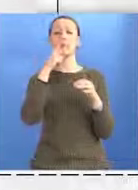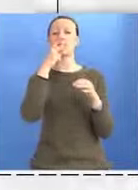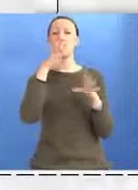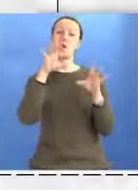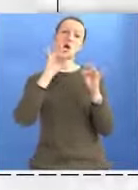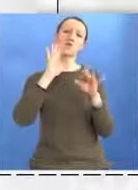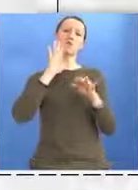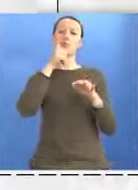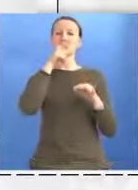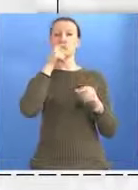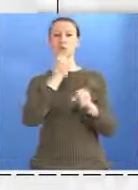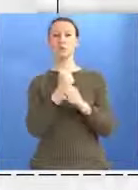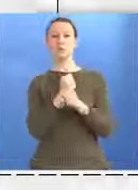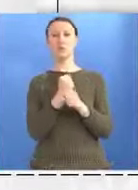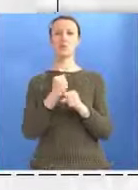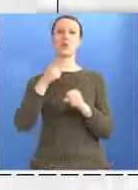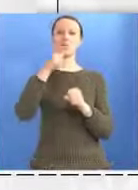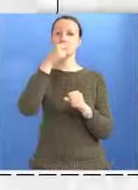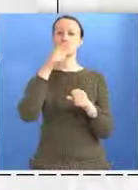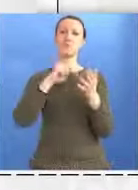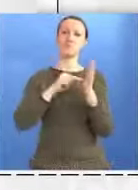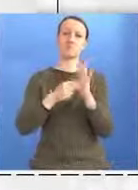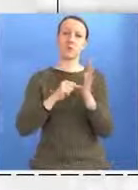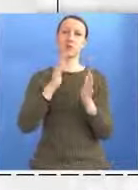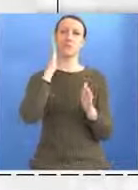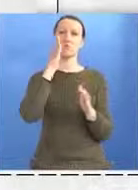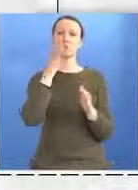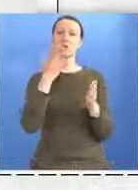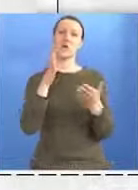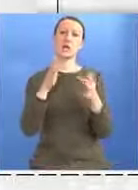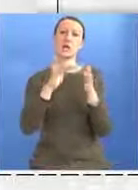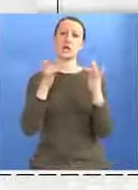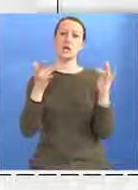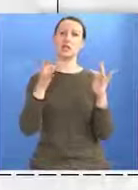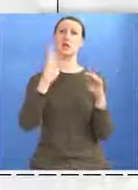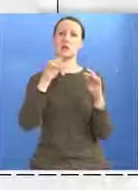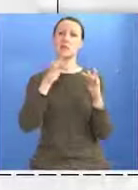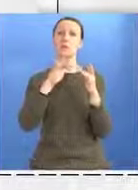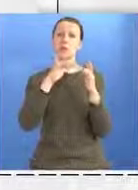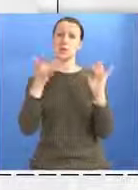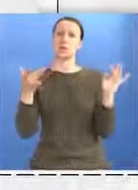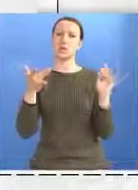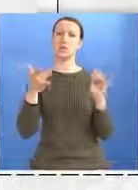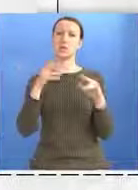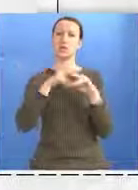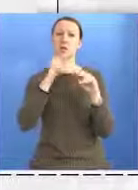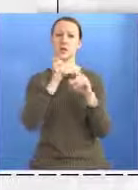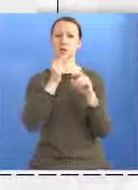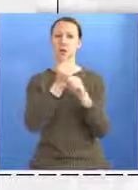mogu otkriti ono što radite, ono što ćete planirati, neka stranica vaša? Imam web stranicu